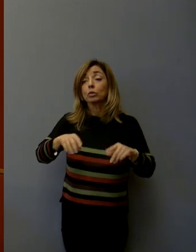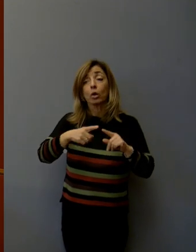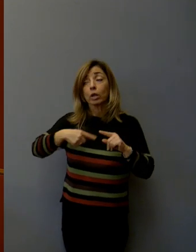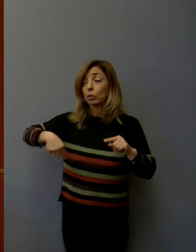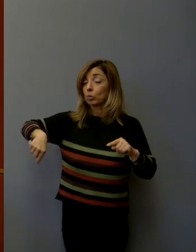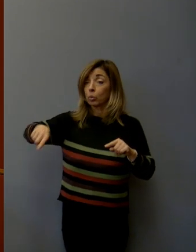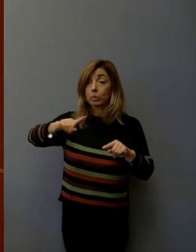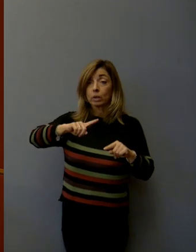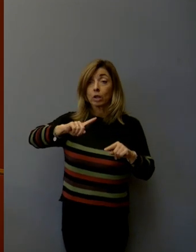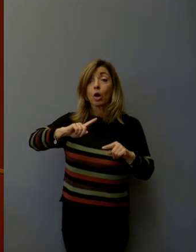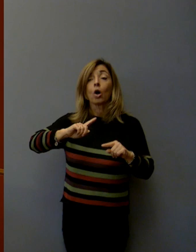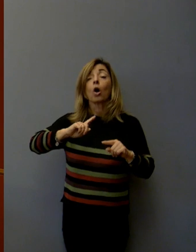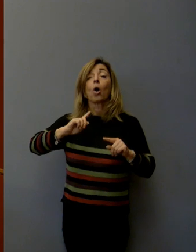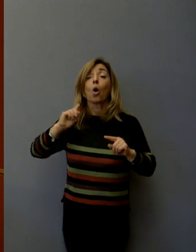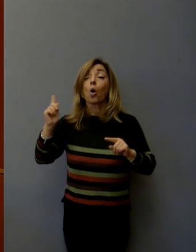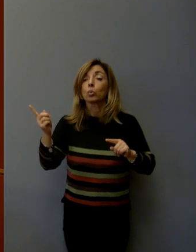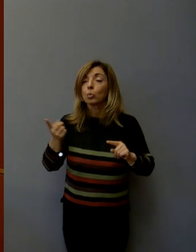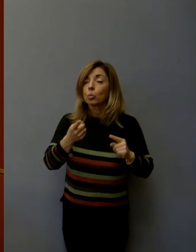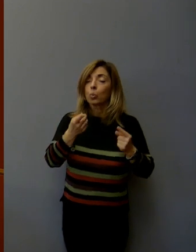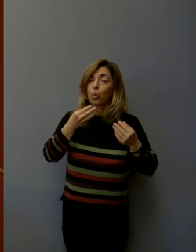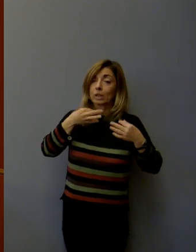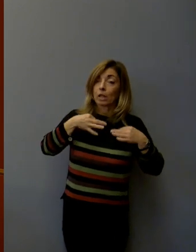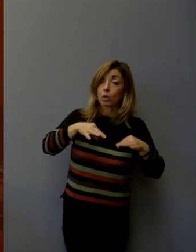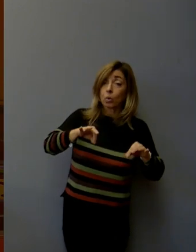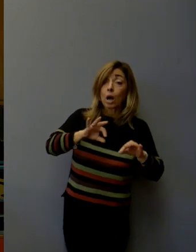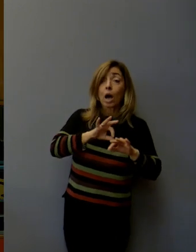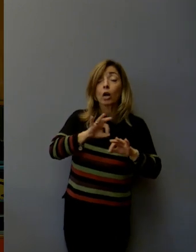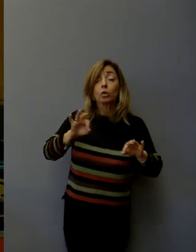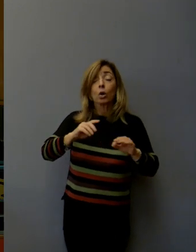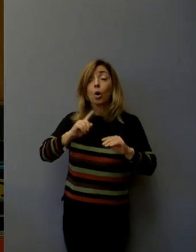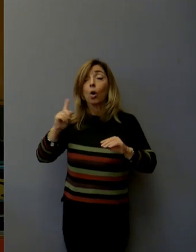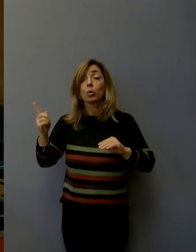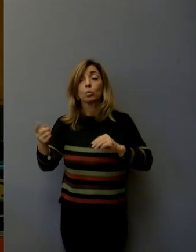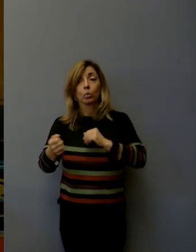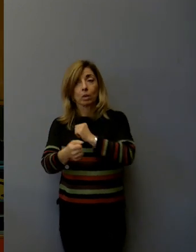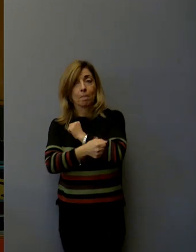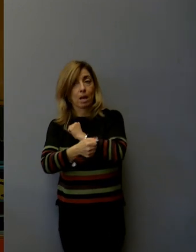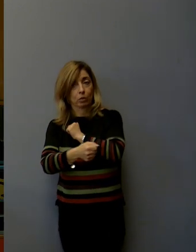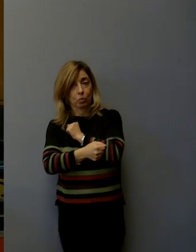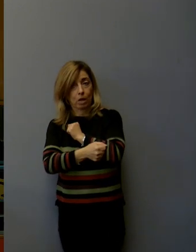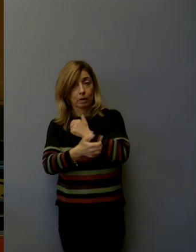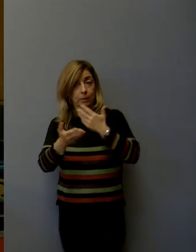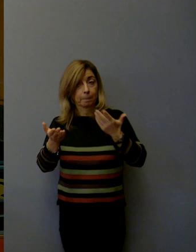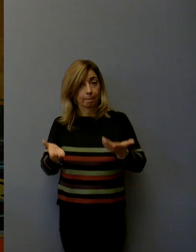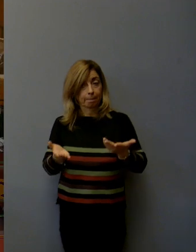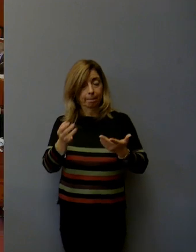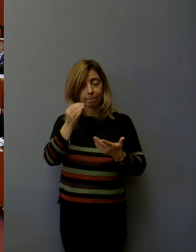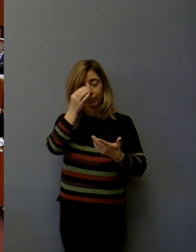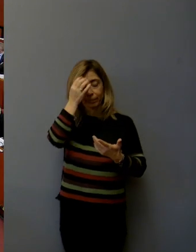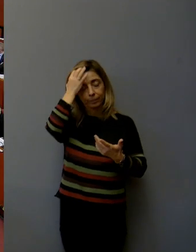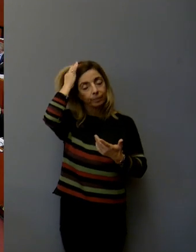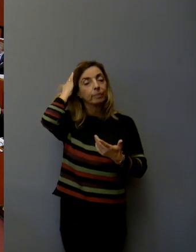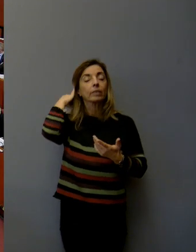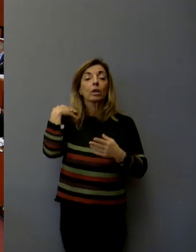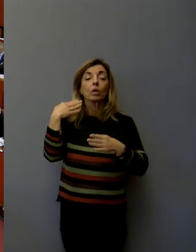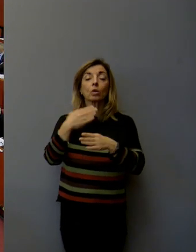si è educati tutti o si ci diventa maleducati tu consigliere Bruzzone Sì grazie presidente